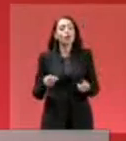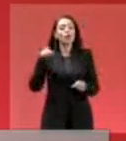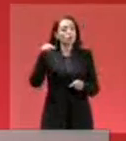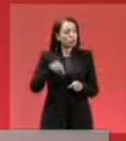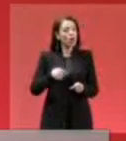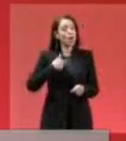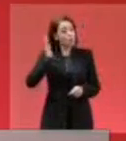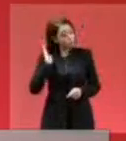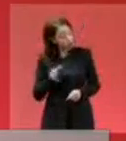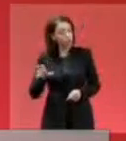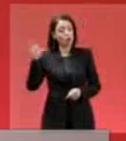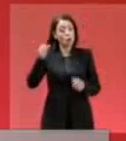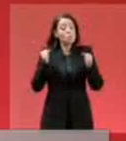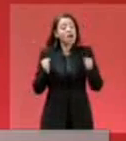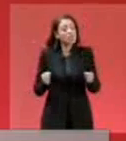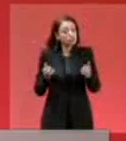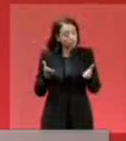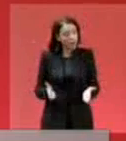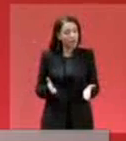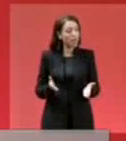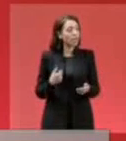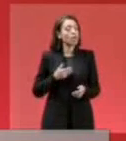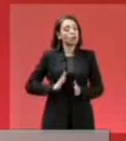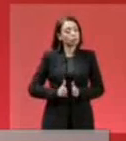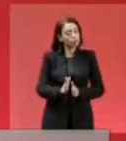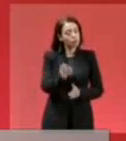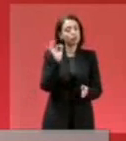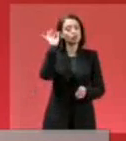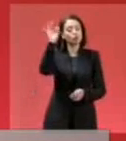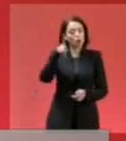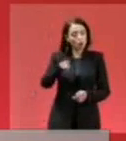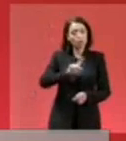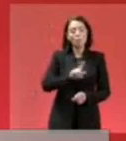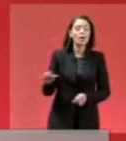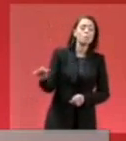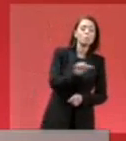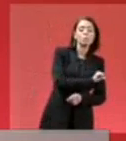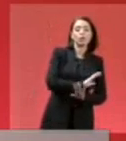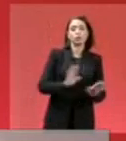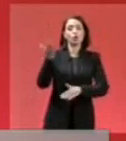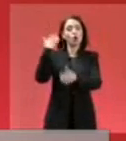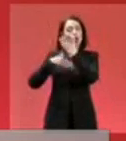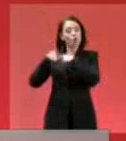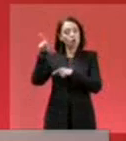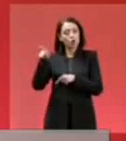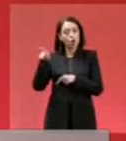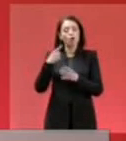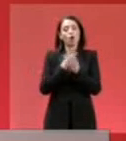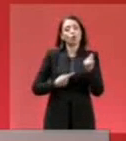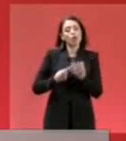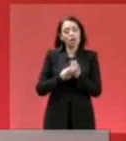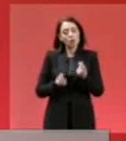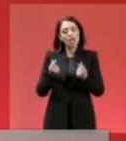χώρα μπορεί, αλλά με ασφάλεια, πιάνοντας τους δημοσιονομικούς στόχους για να μην ξαναγυρίσουμε στα χρόνια των ελλημάτων και